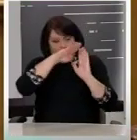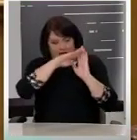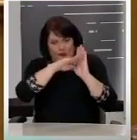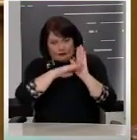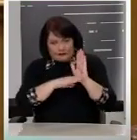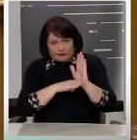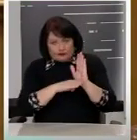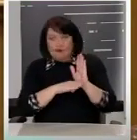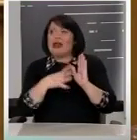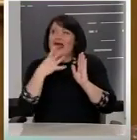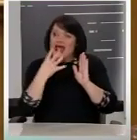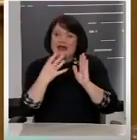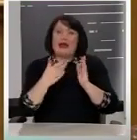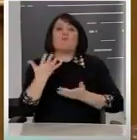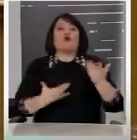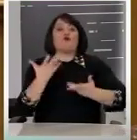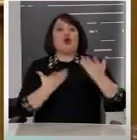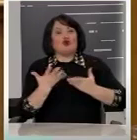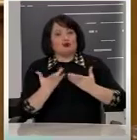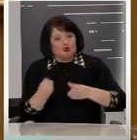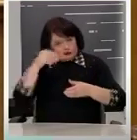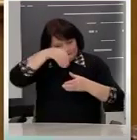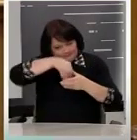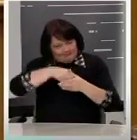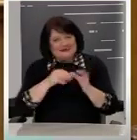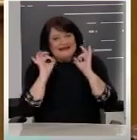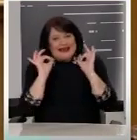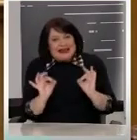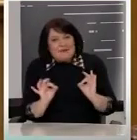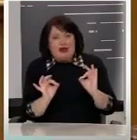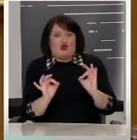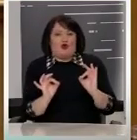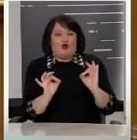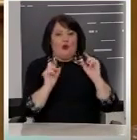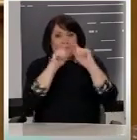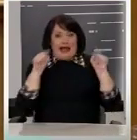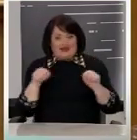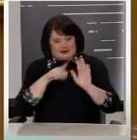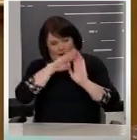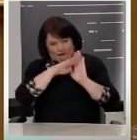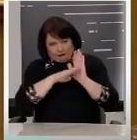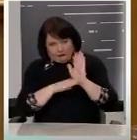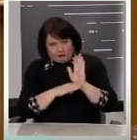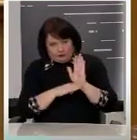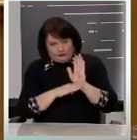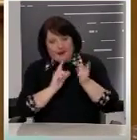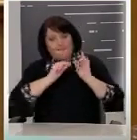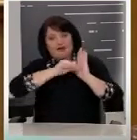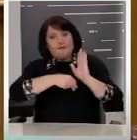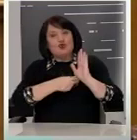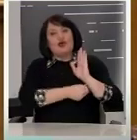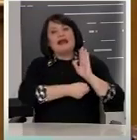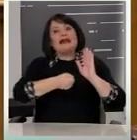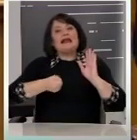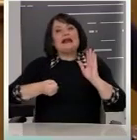που έχει, αυτός ο προϋπολογισμός είναι μέσα σε ένα συγκεκριμένο πλαίσιο που έχει το μνημόνιο και έχει τη λιτότητα